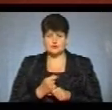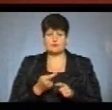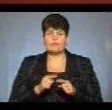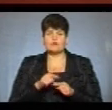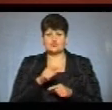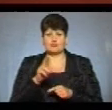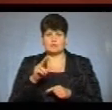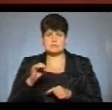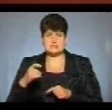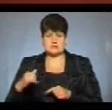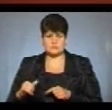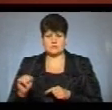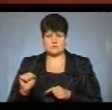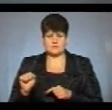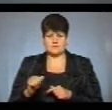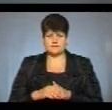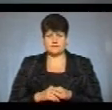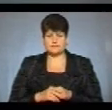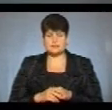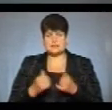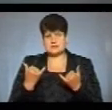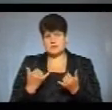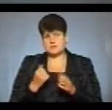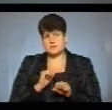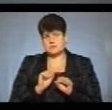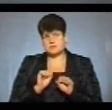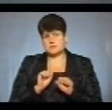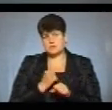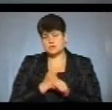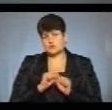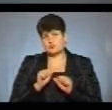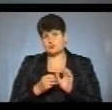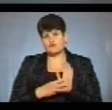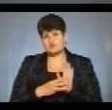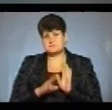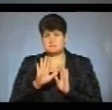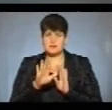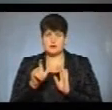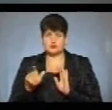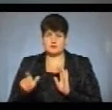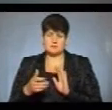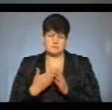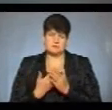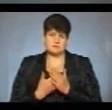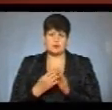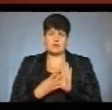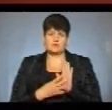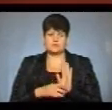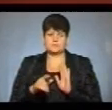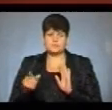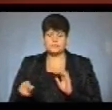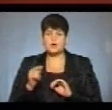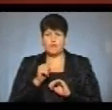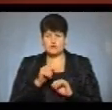цьому цеху в Теребов'янську? Ну, воно зараз десь працює, може, 85 чоловік, може, десь, тако, десь під 90 чоловік. Власне,